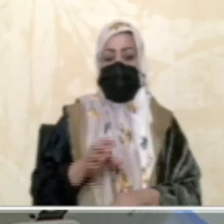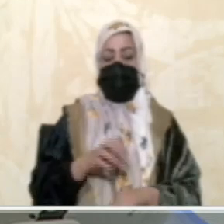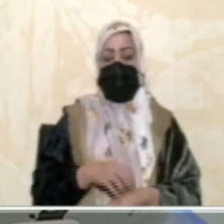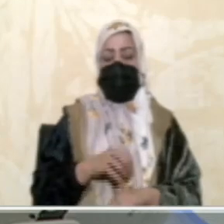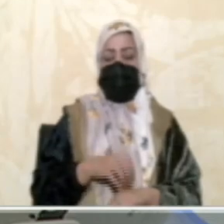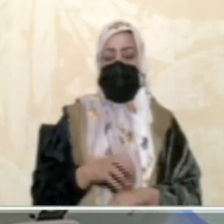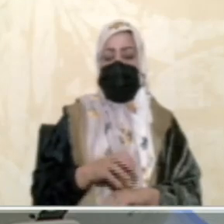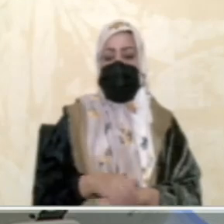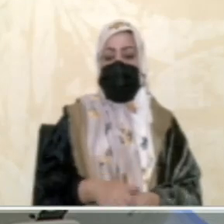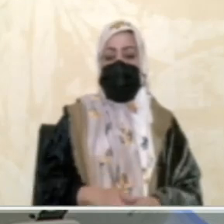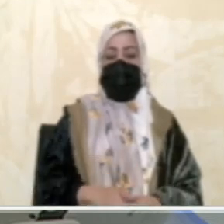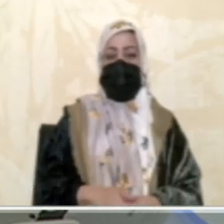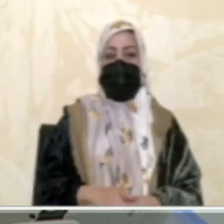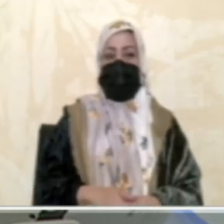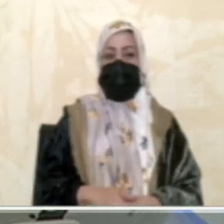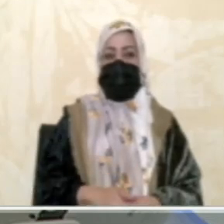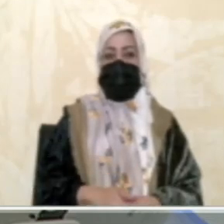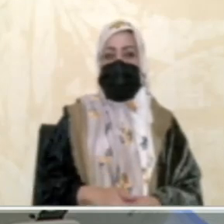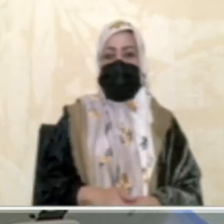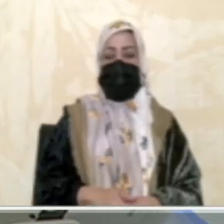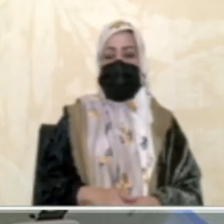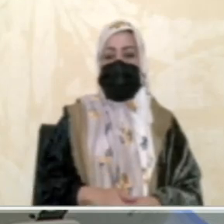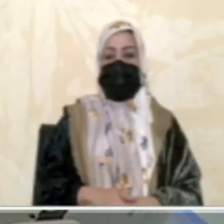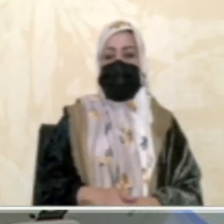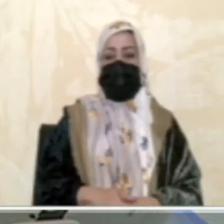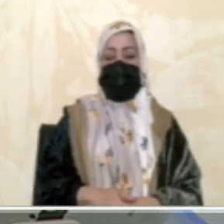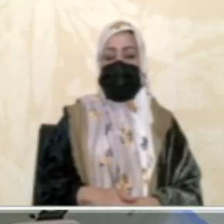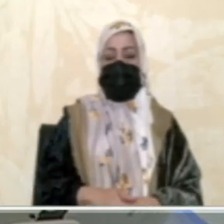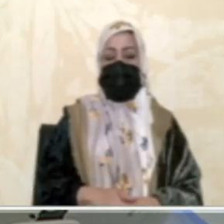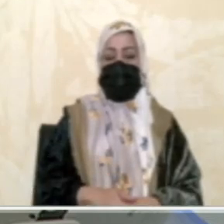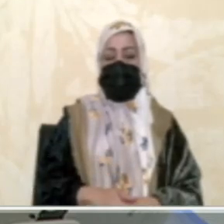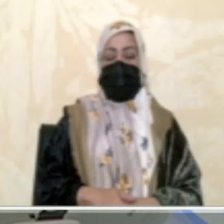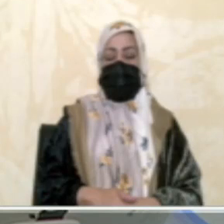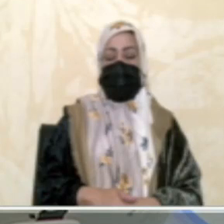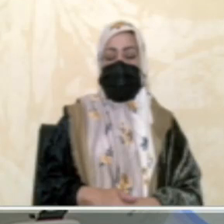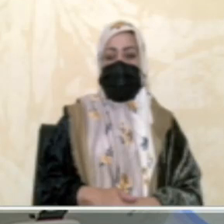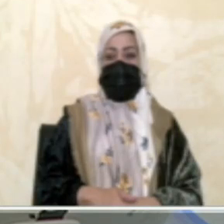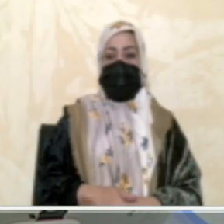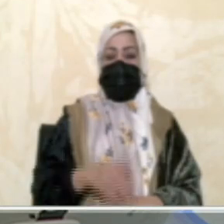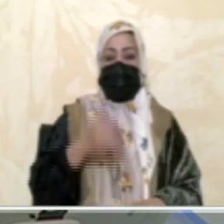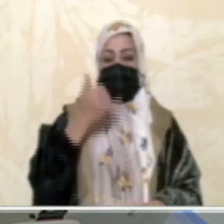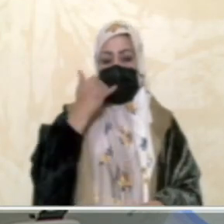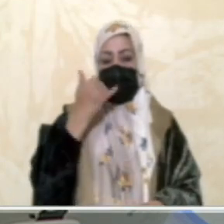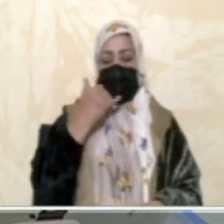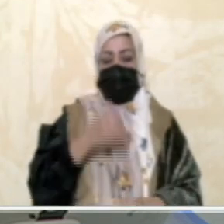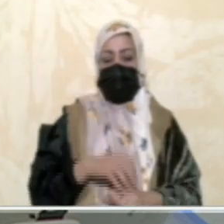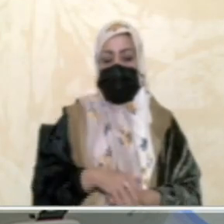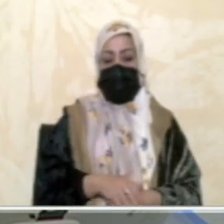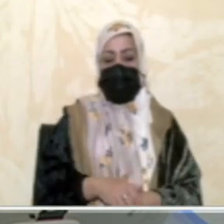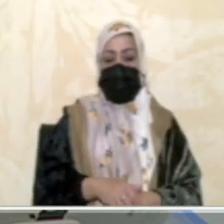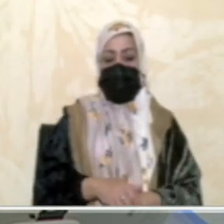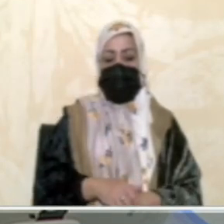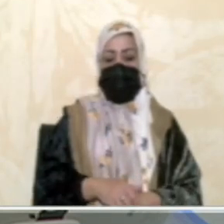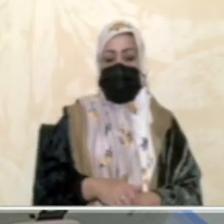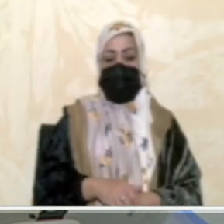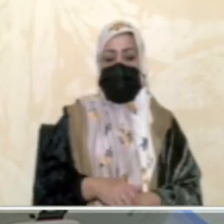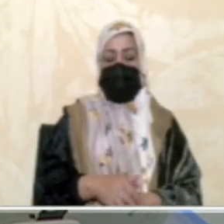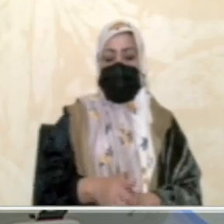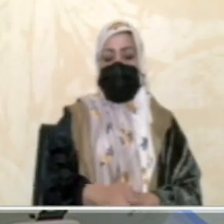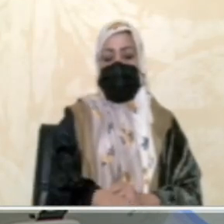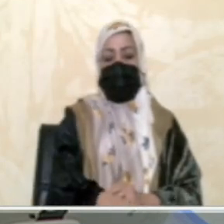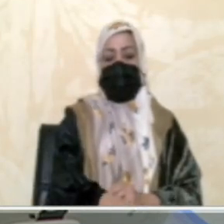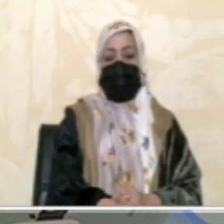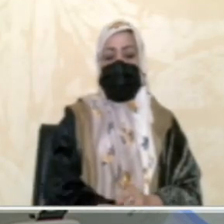نعم يا مبروك نعم تفضل يا مبروك نسمعك تفضل